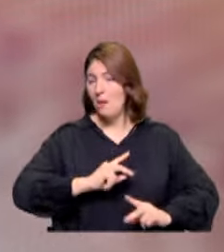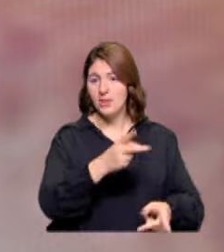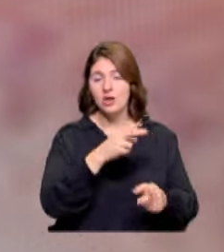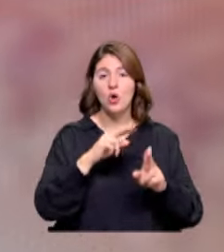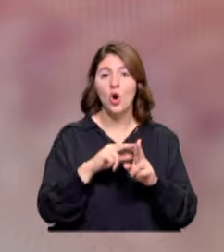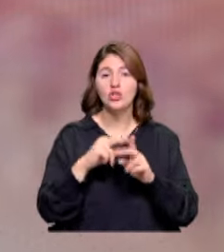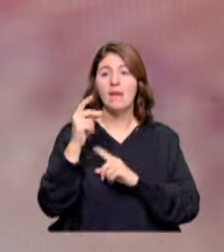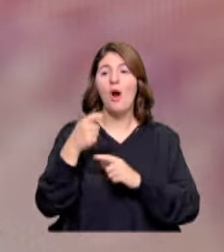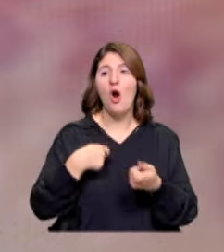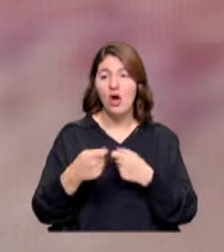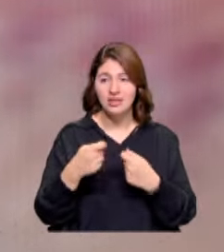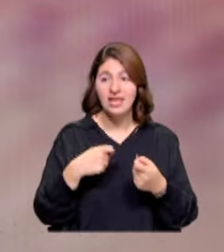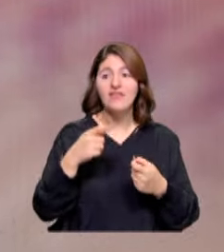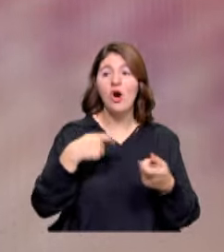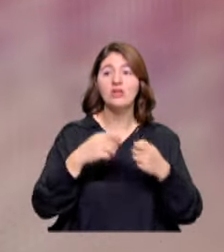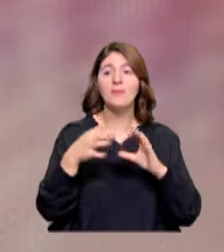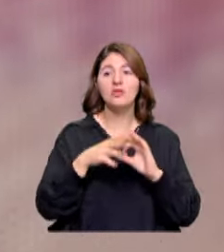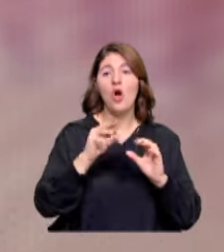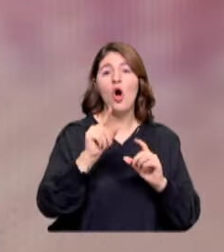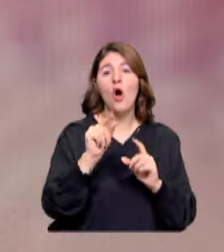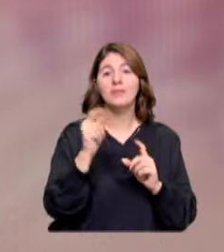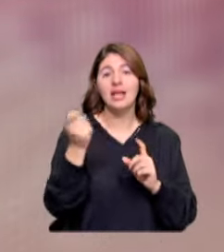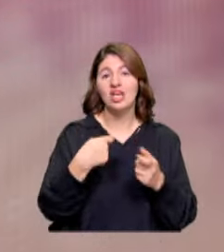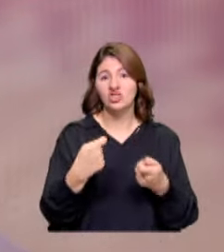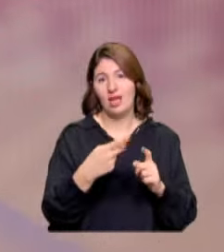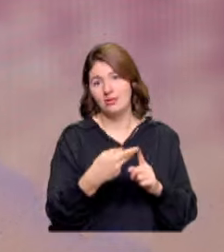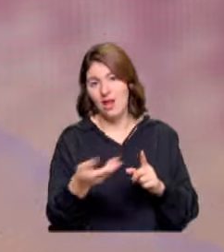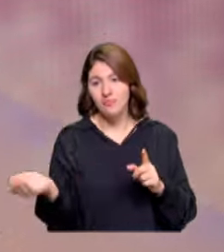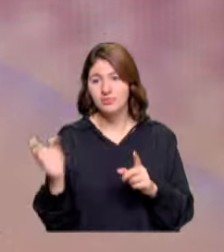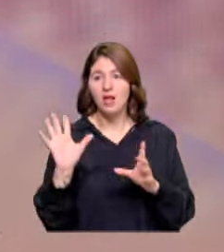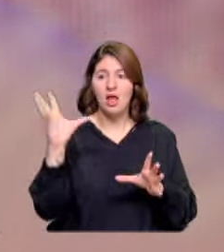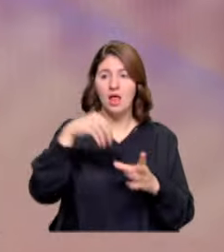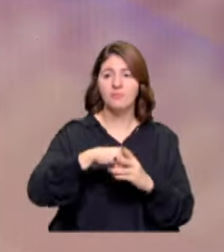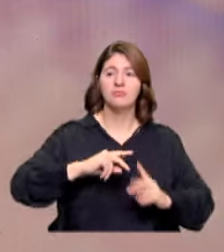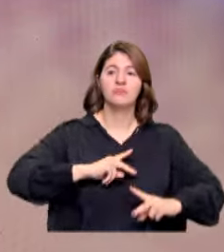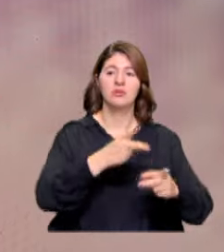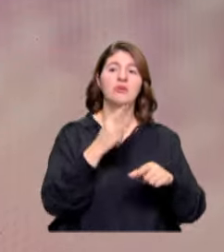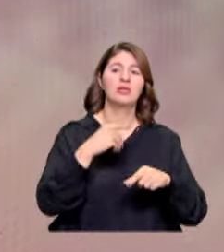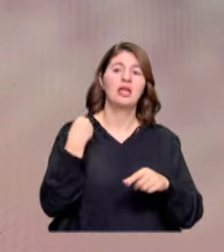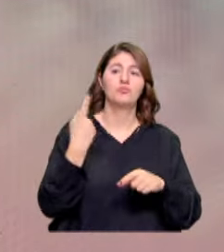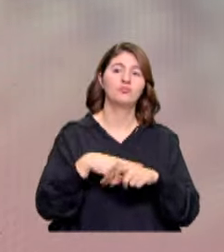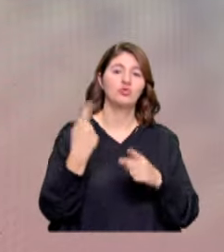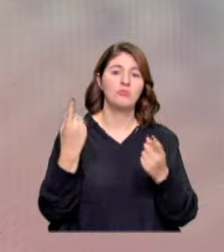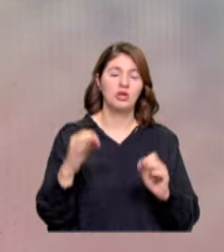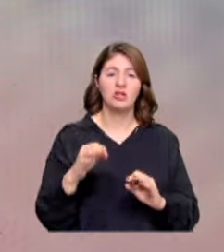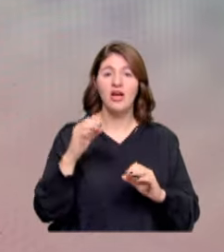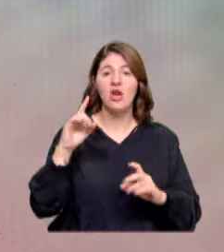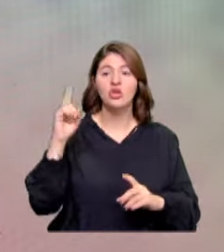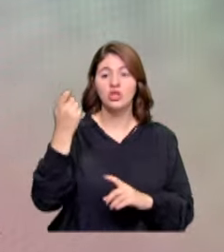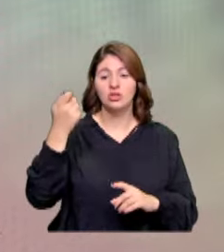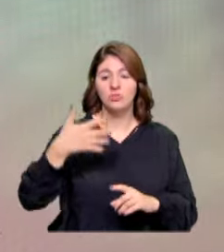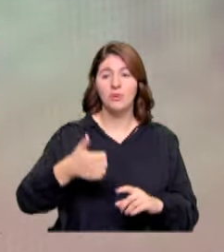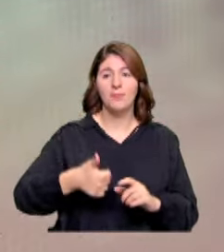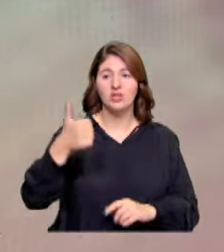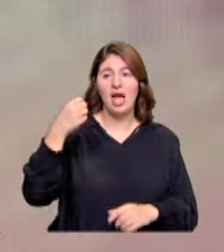İpek Holding'in ve holdinge bağlı 11 şirketin devredilmesi yeni bir süreç başlattı. Fonun yönetim kurulu başkanı